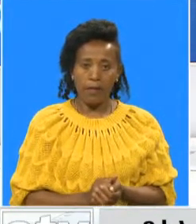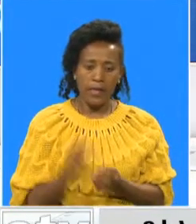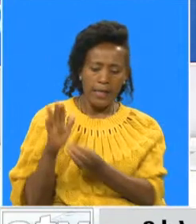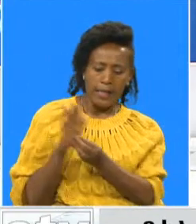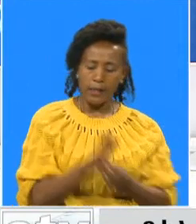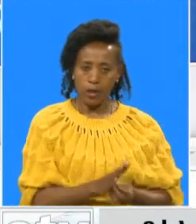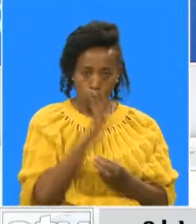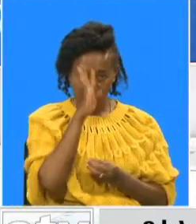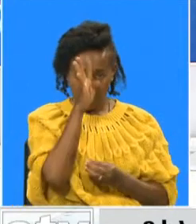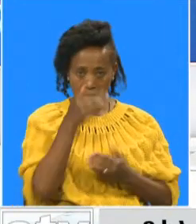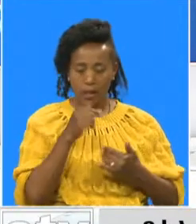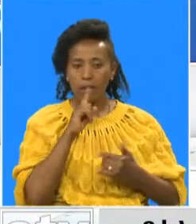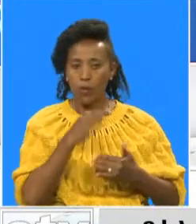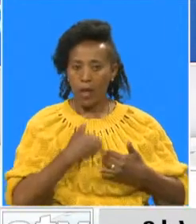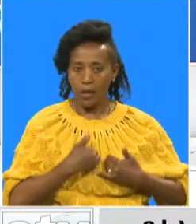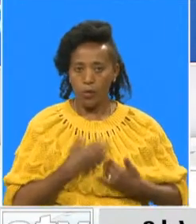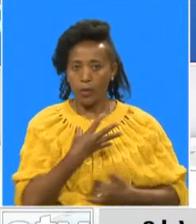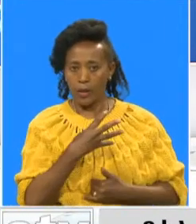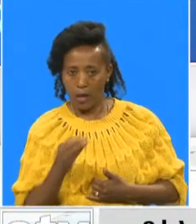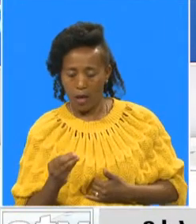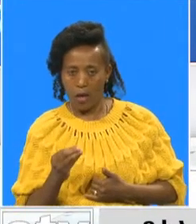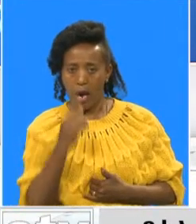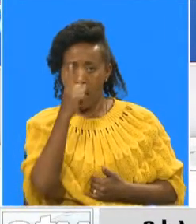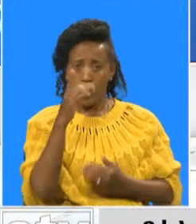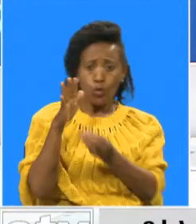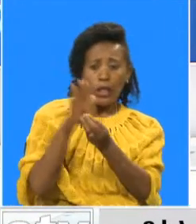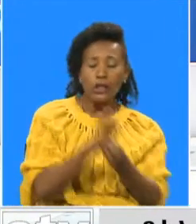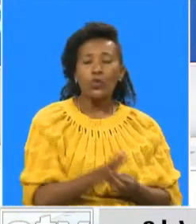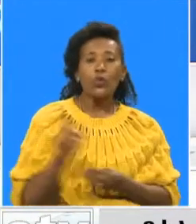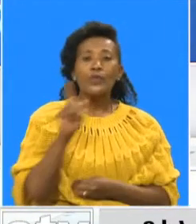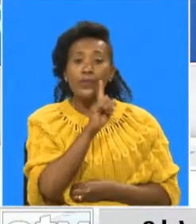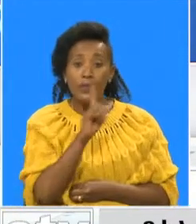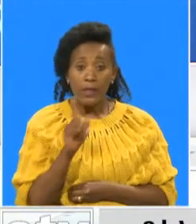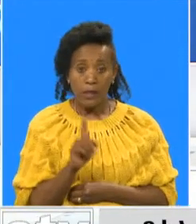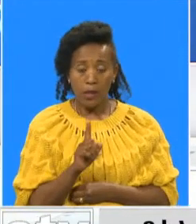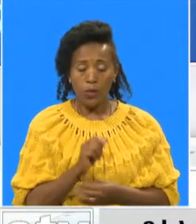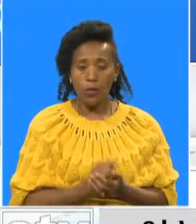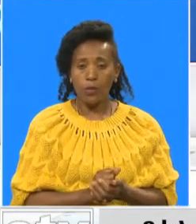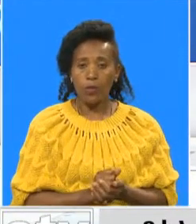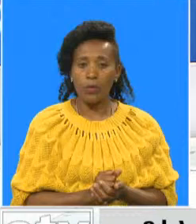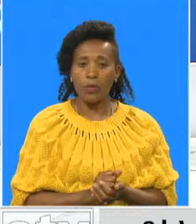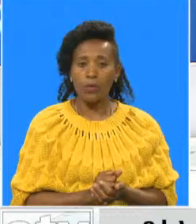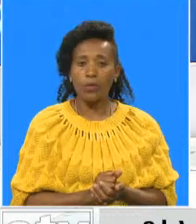ተጽዕኖ ነው እየፈጠረ ያለው እና አንዱ ተጽዕኖ ምንድን ነው?